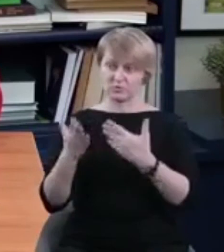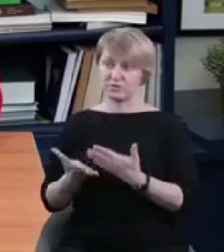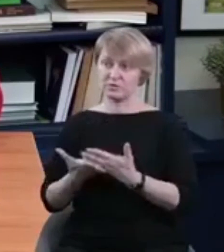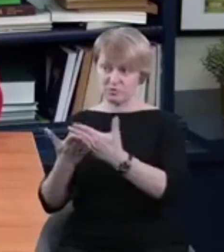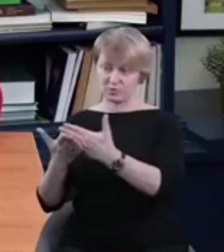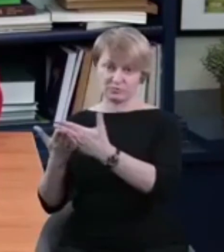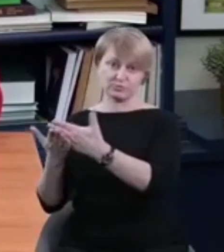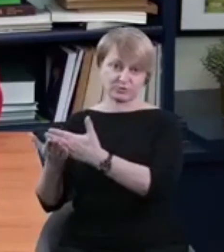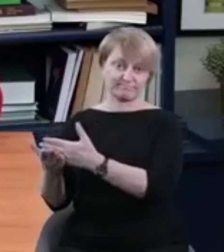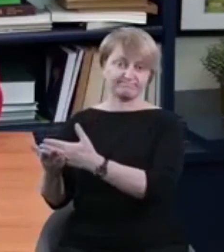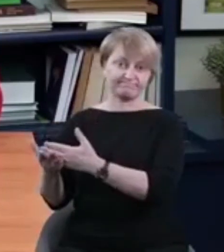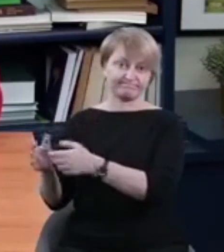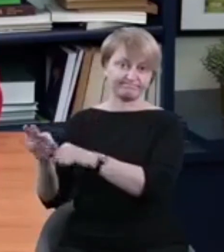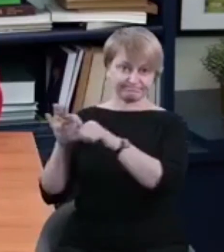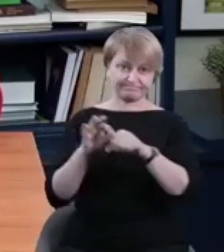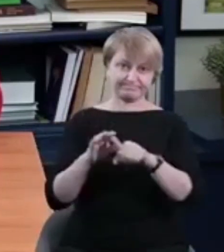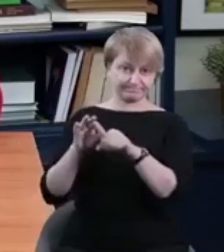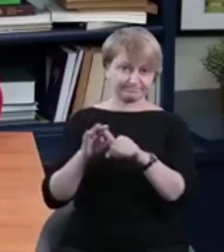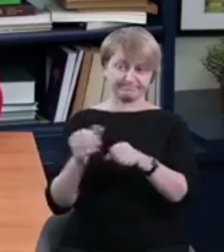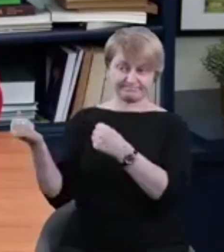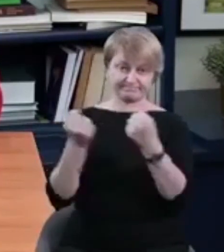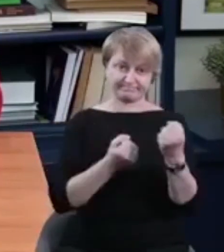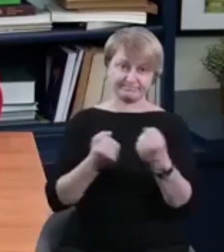która ma wspomóc zachęcić do szczepień